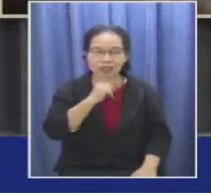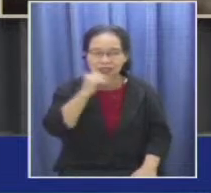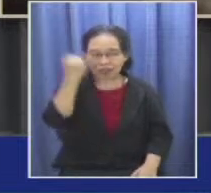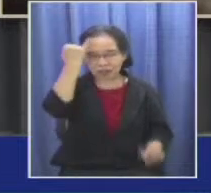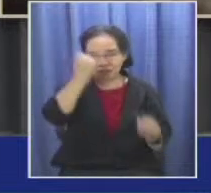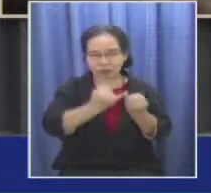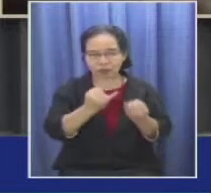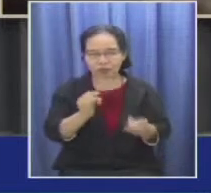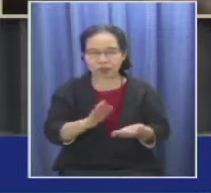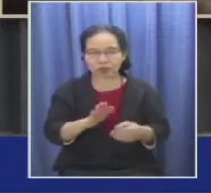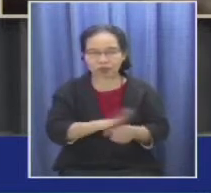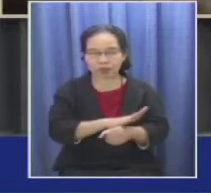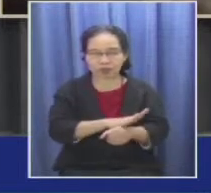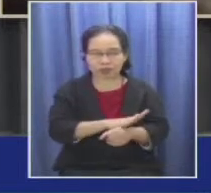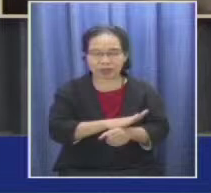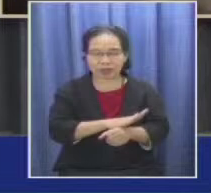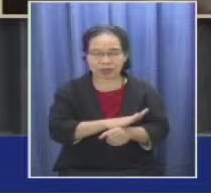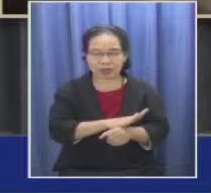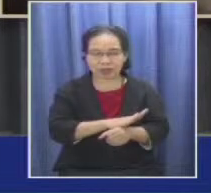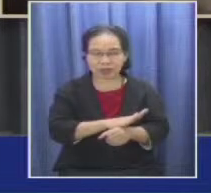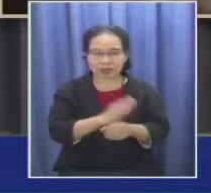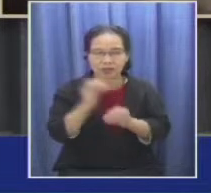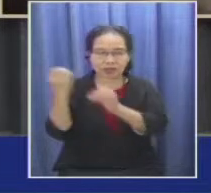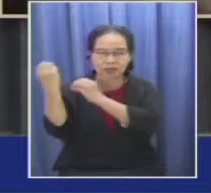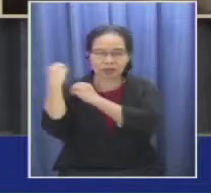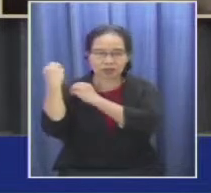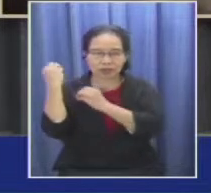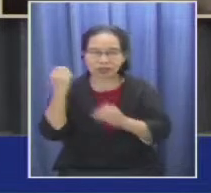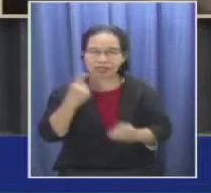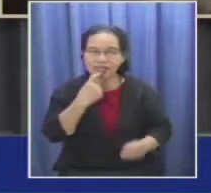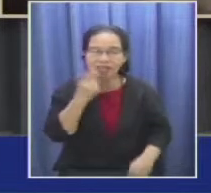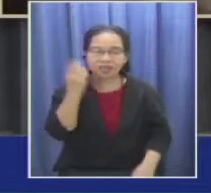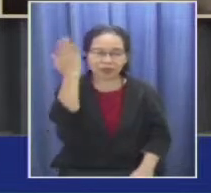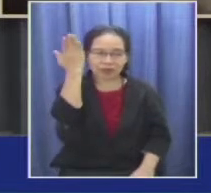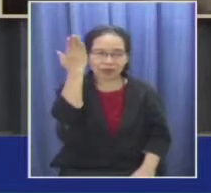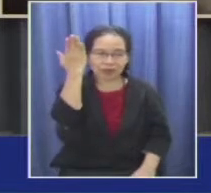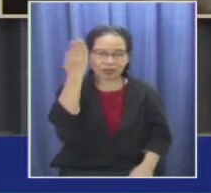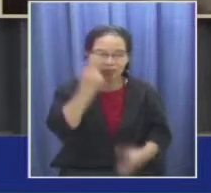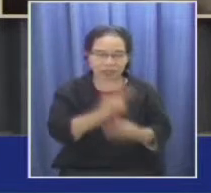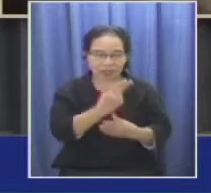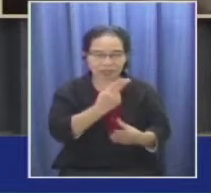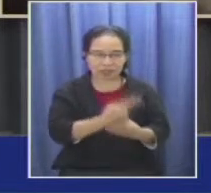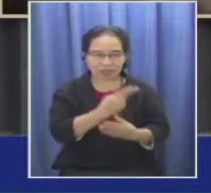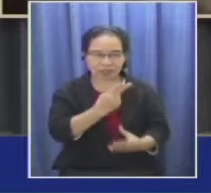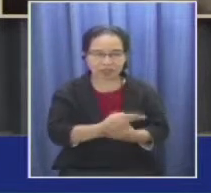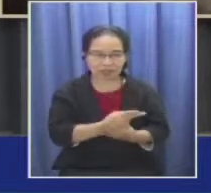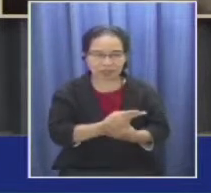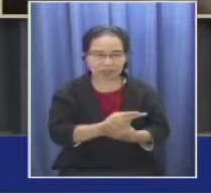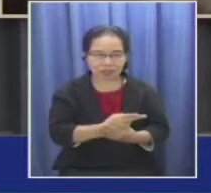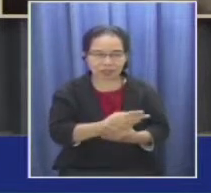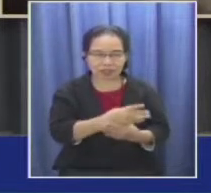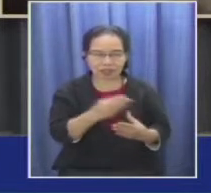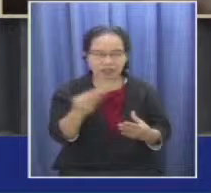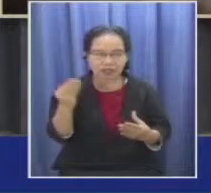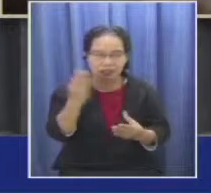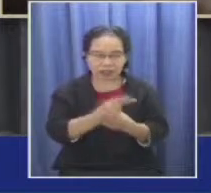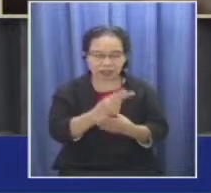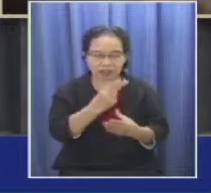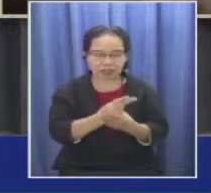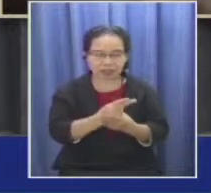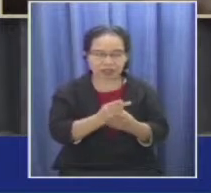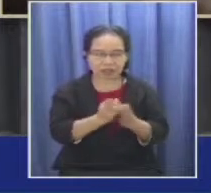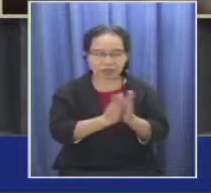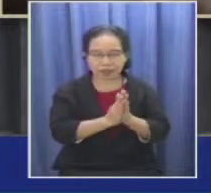ni na nka obeba na so potumi ni so. Akwa kwasha bosa obeba. Every wo mpesa wo bako nti abasa